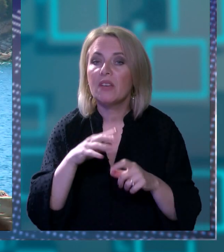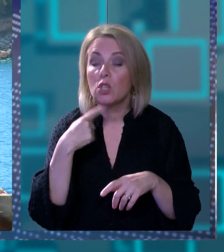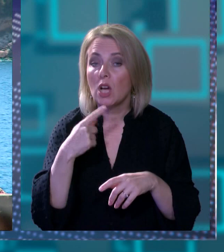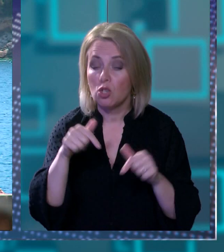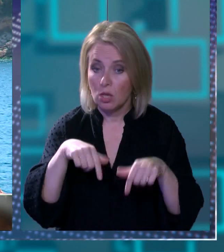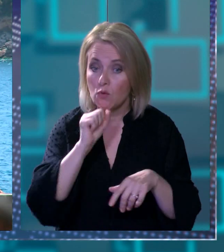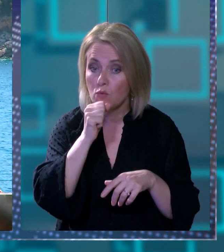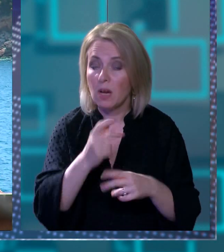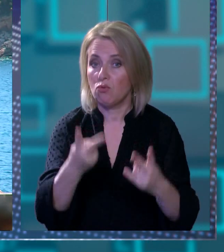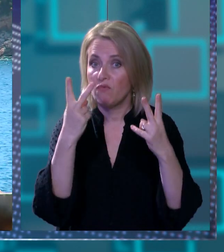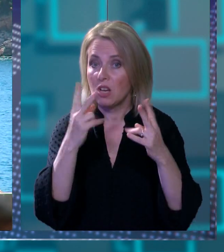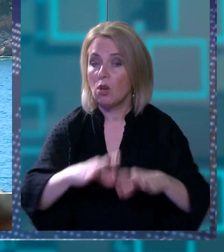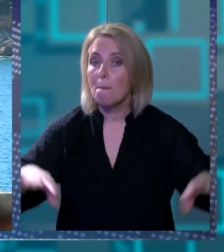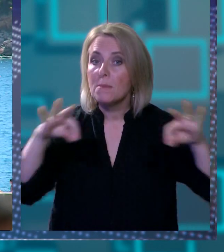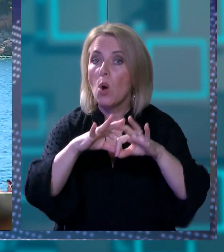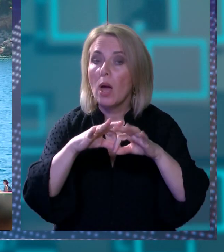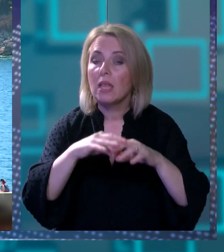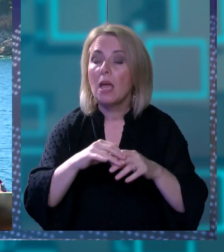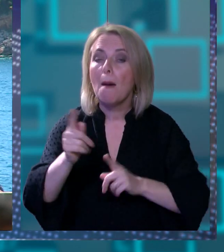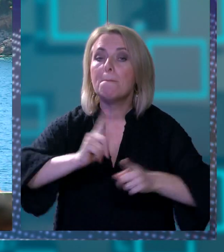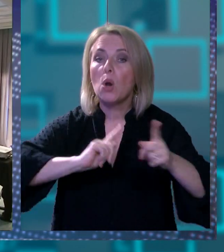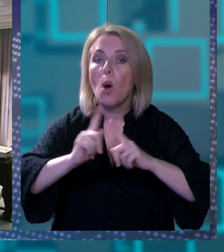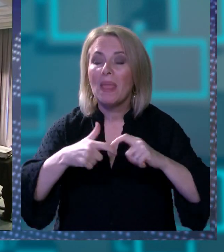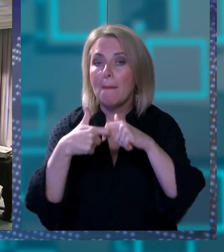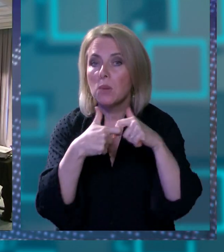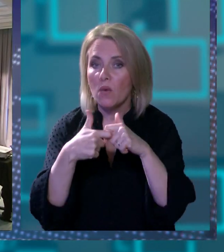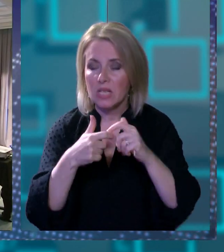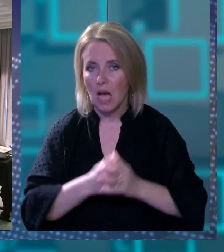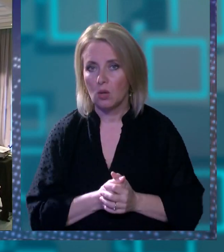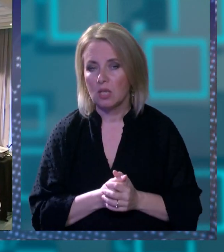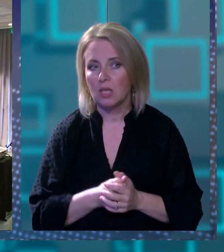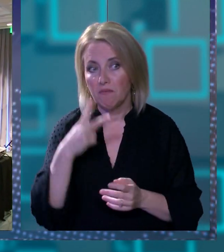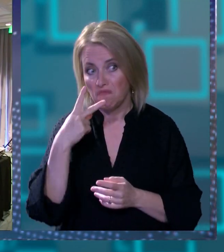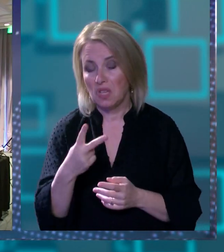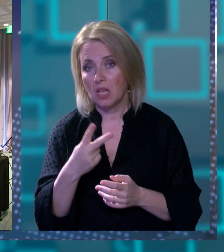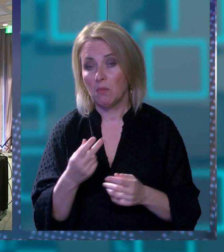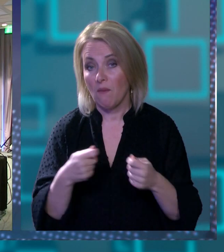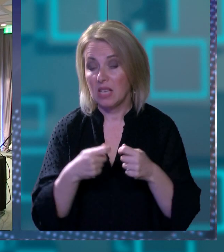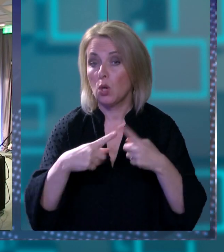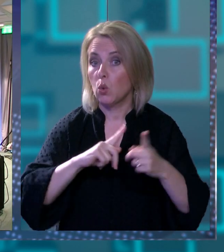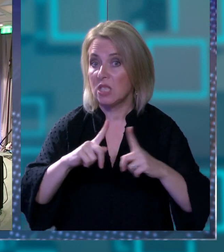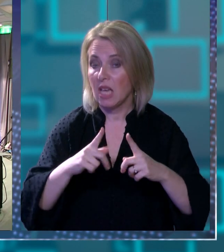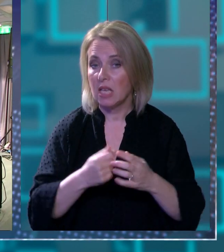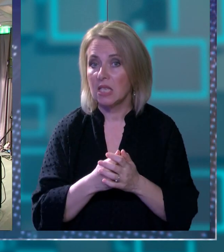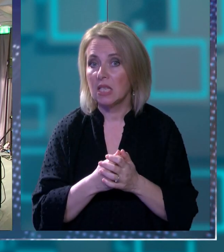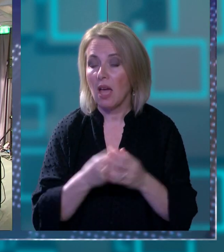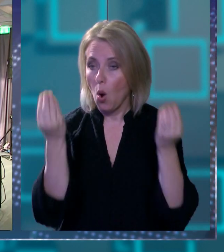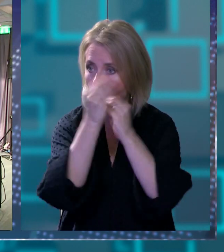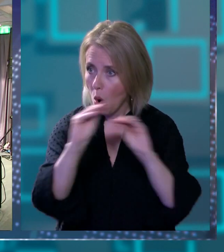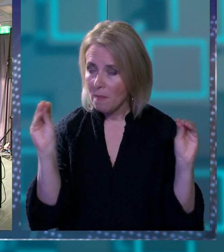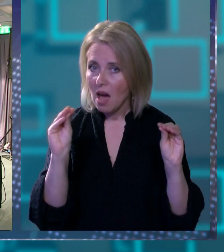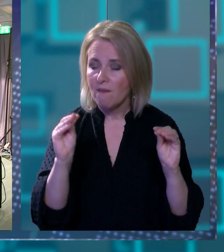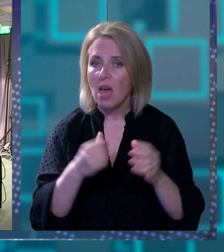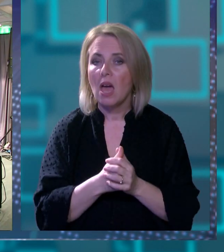našu županiju ključni biti projekti prometne povezanosti. Evo vidjeli smo da je, što se cesta tiče,